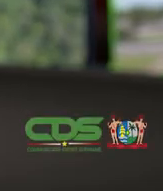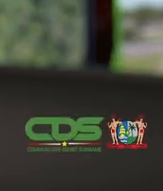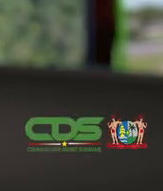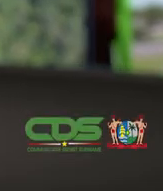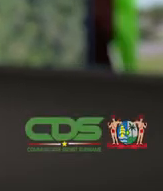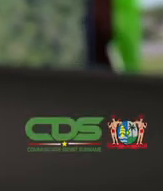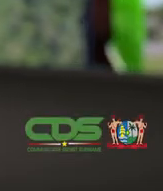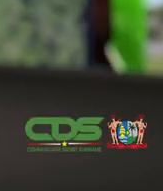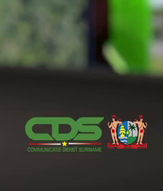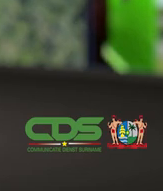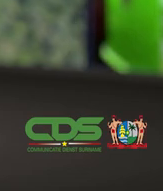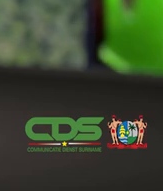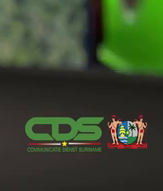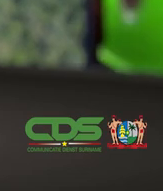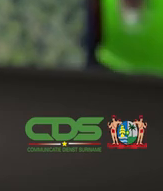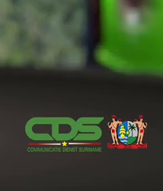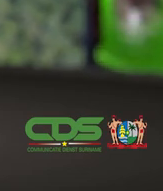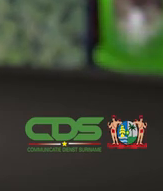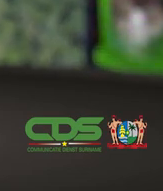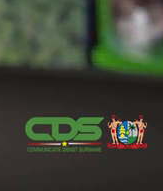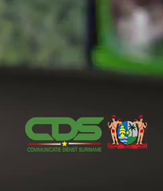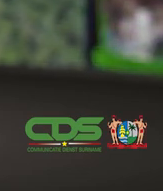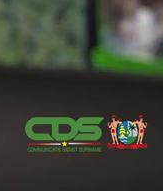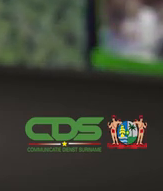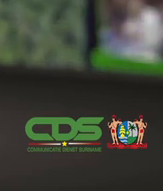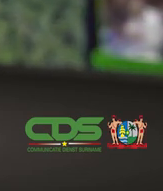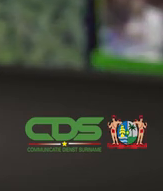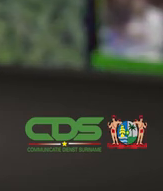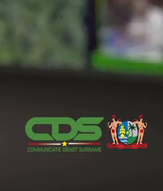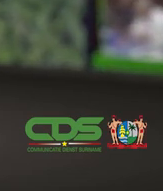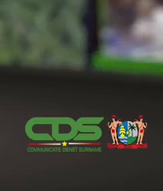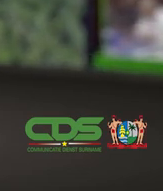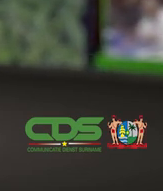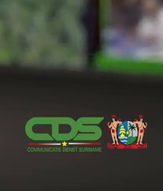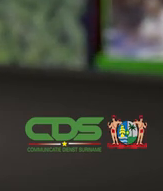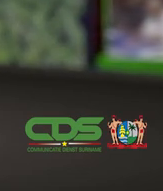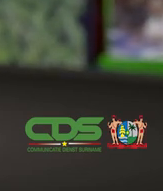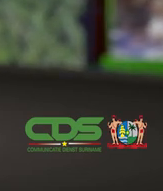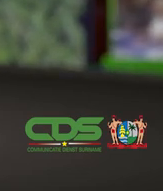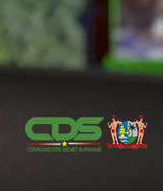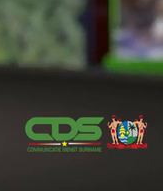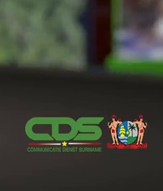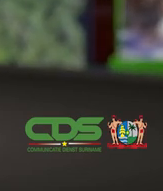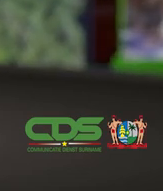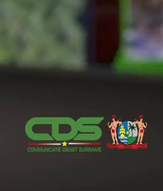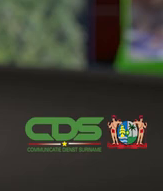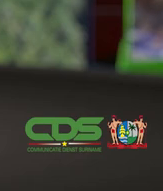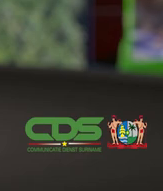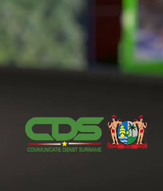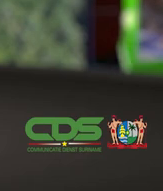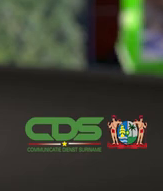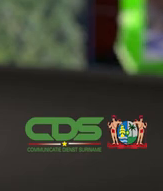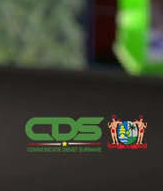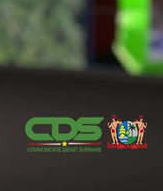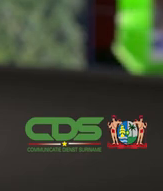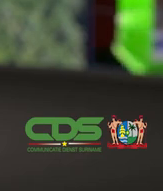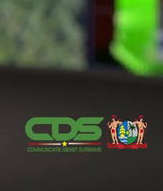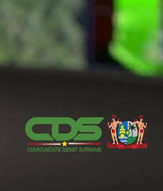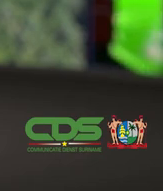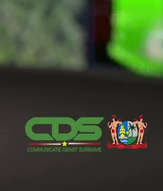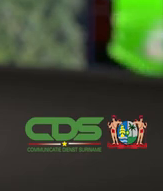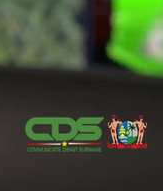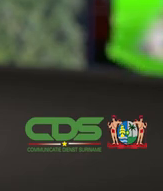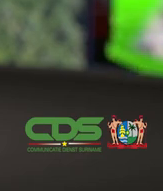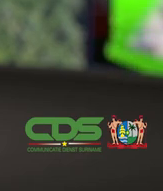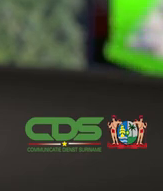Minister David Abiyamovo van Natuurlijke Hulpbronnen heeft op basis van de aangekondigde sociale maatregelen van de regering tijdens